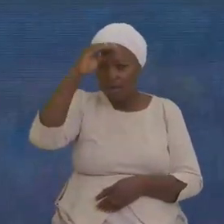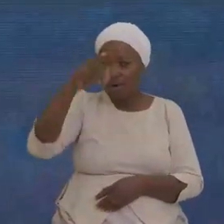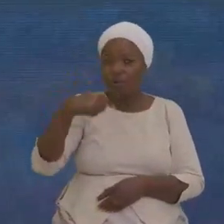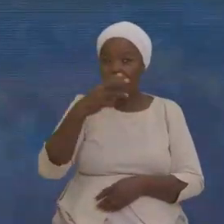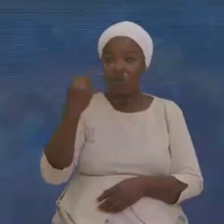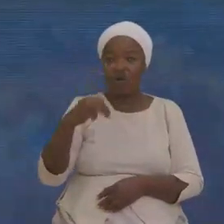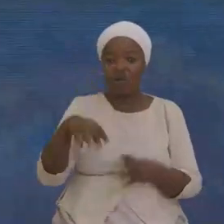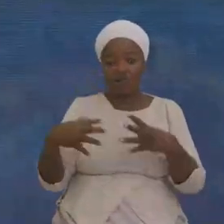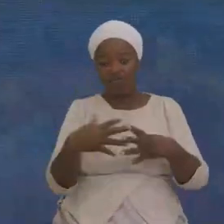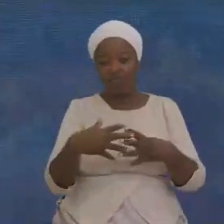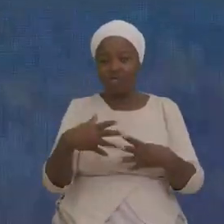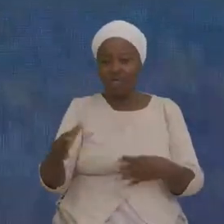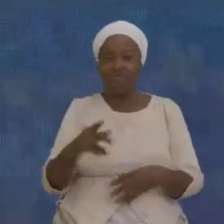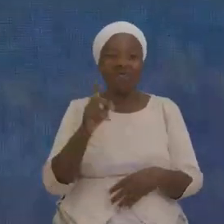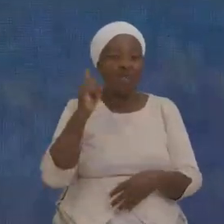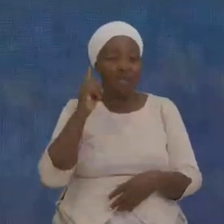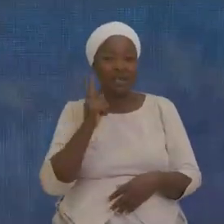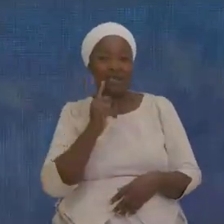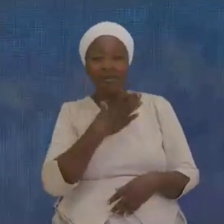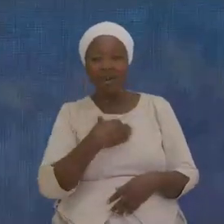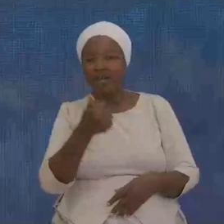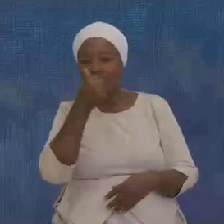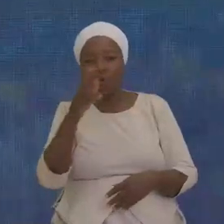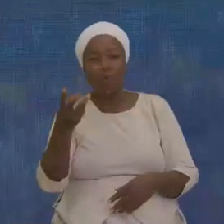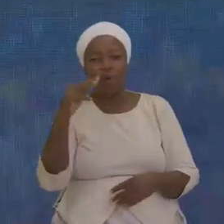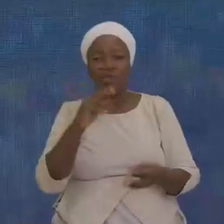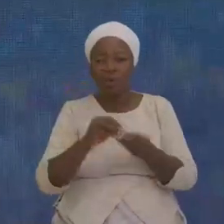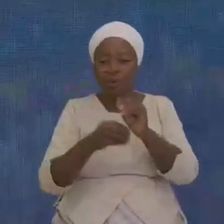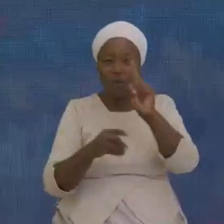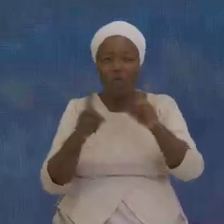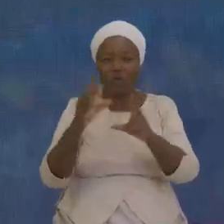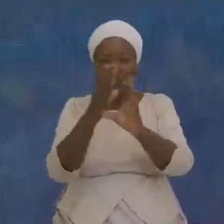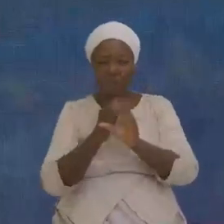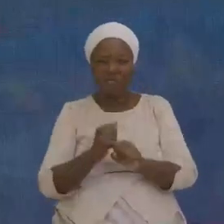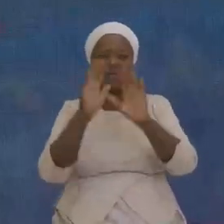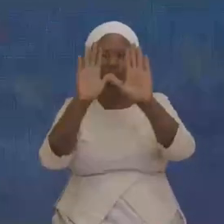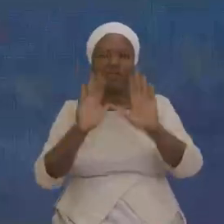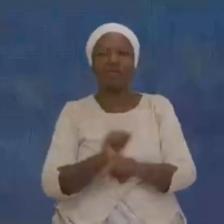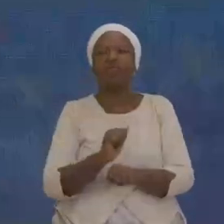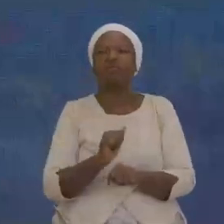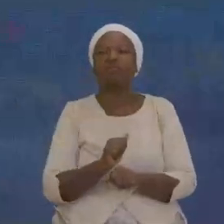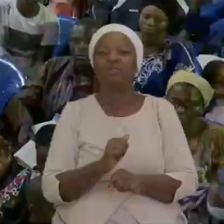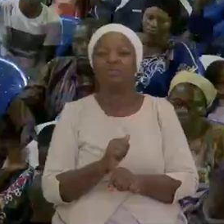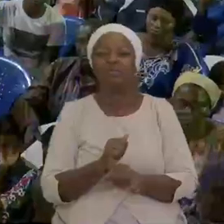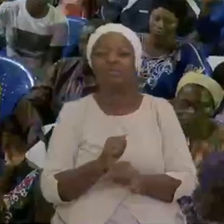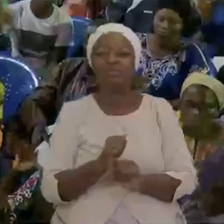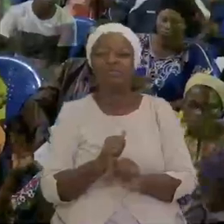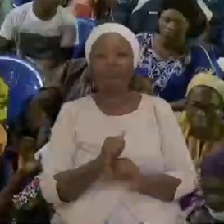Le garçon qui jouait au ballon, sourd et muet, était le premier à recevoir son miracle.